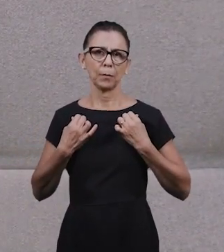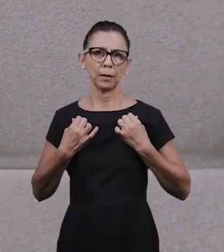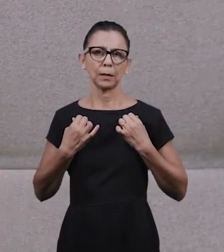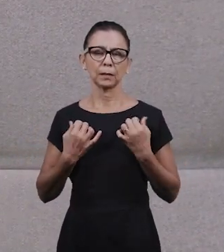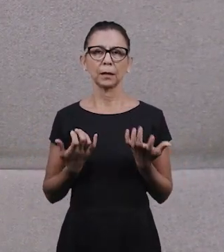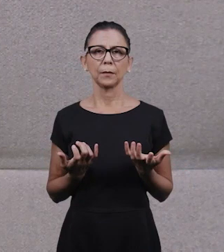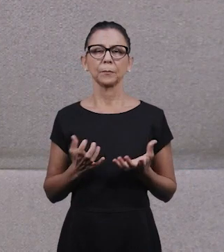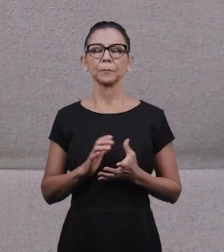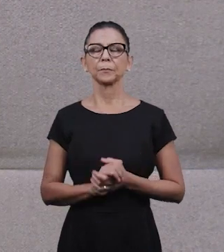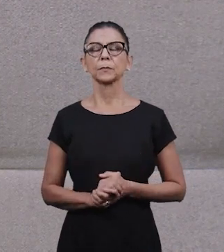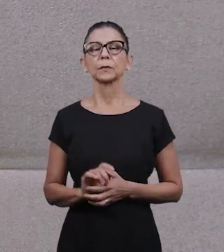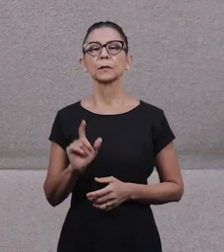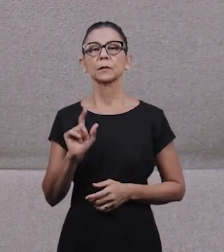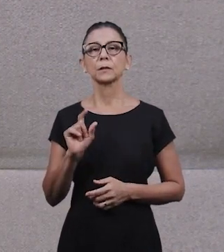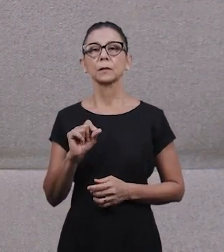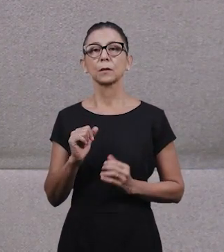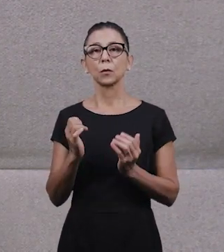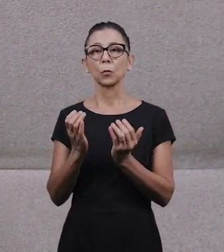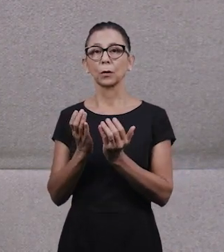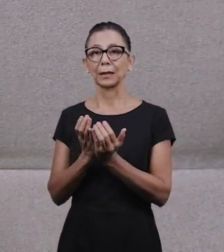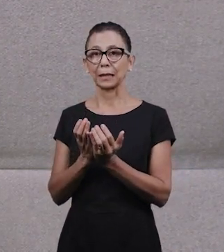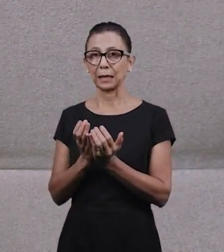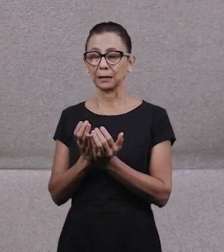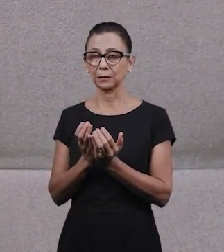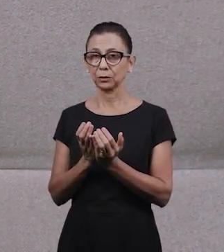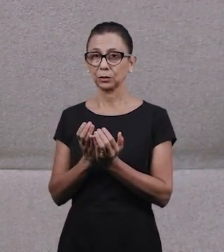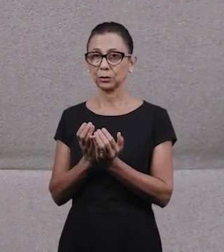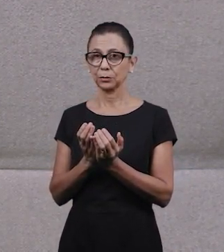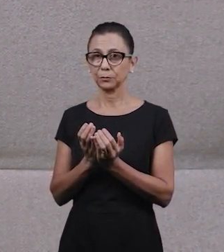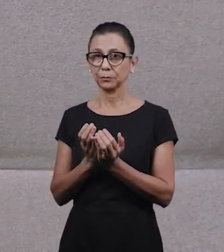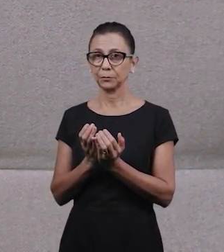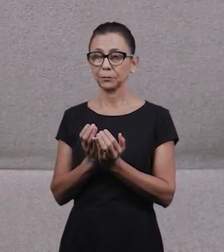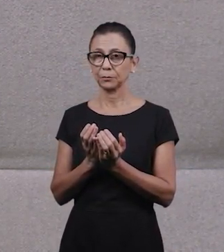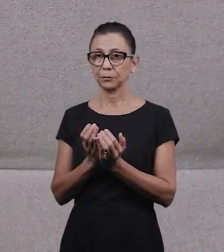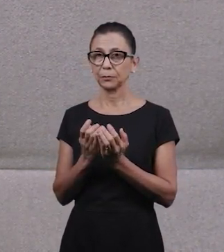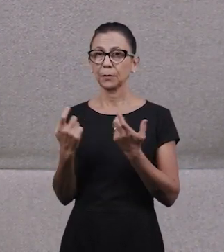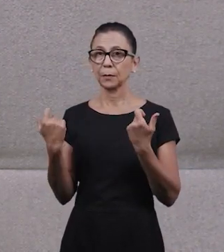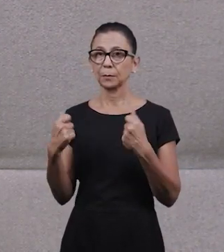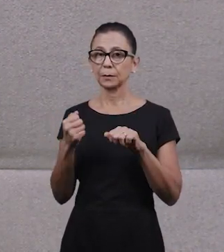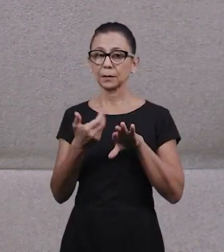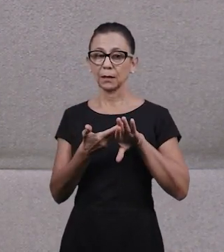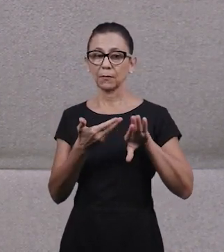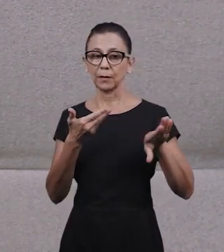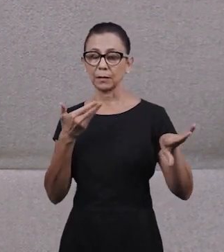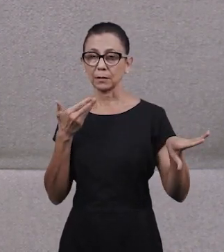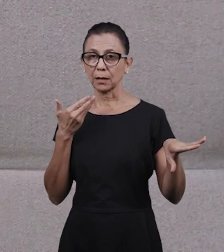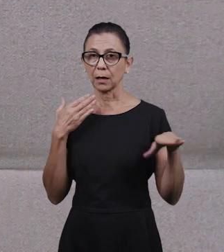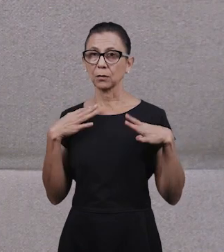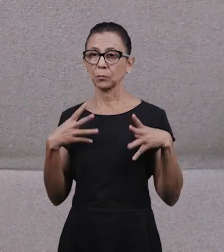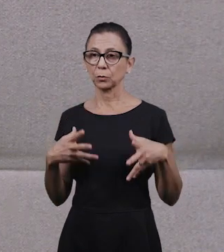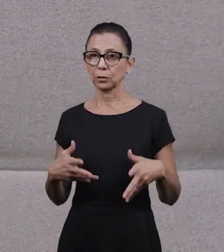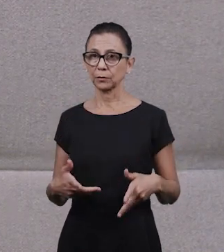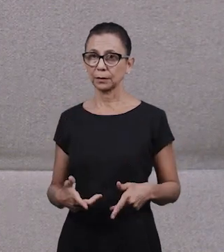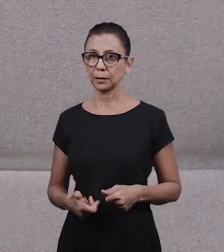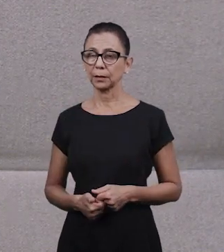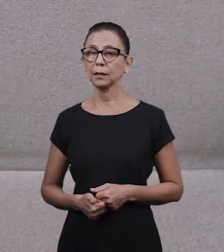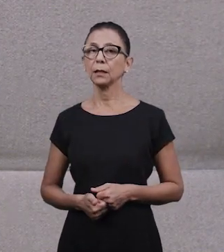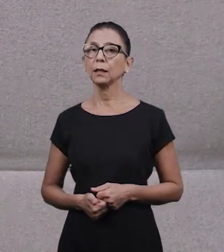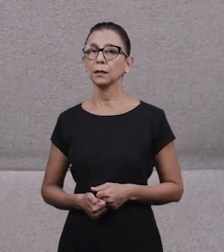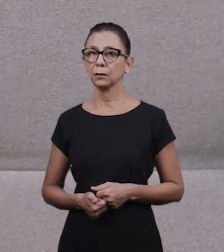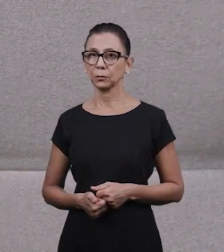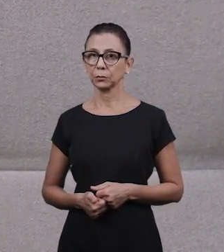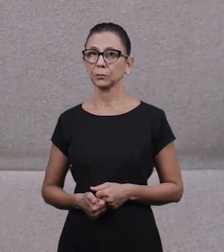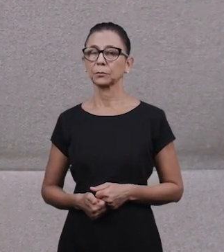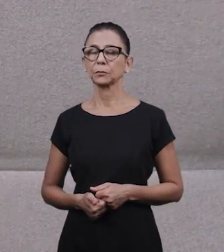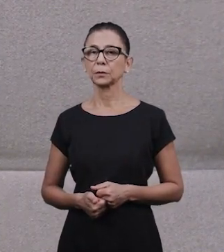habits. Le chrétien, il doit avoir porté les habits de salut pour ce moment. La